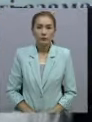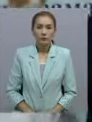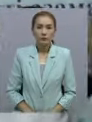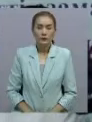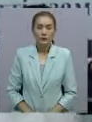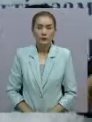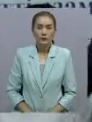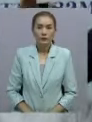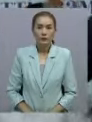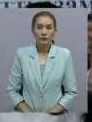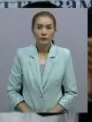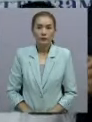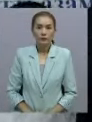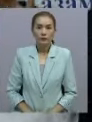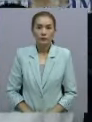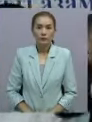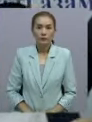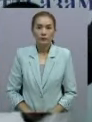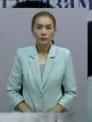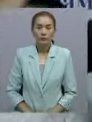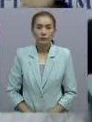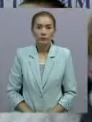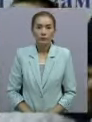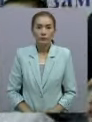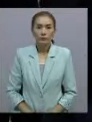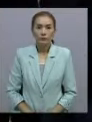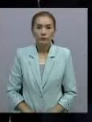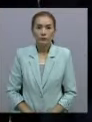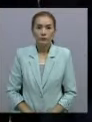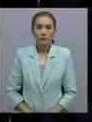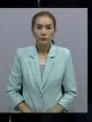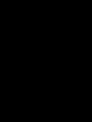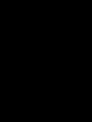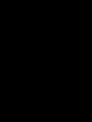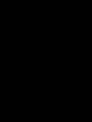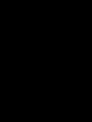Айзадағабит Қазбек Айтқалиев, Махамбет ауданынан.